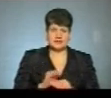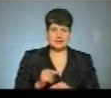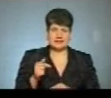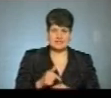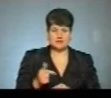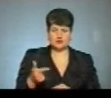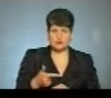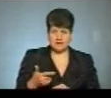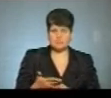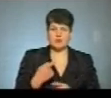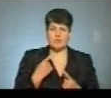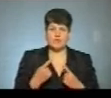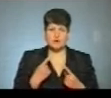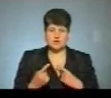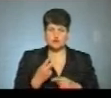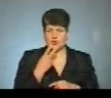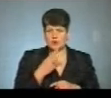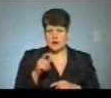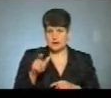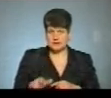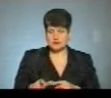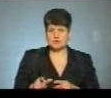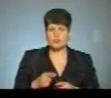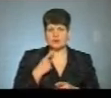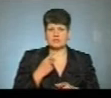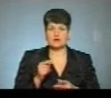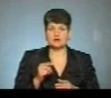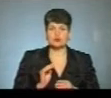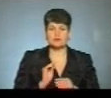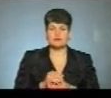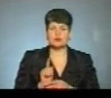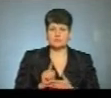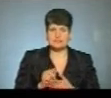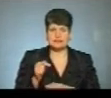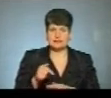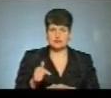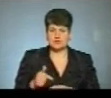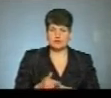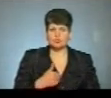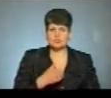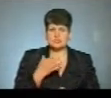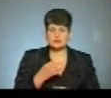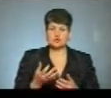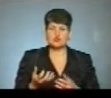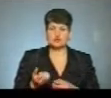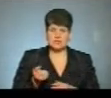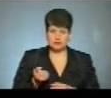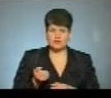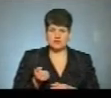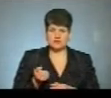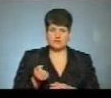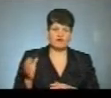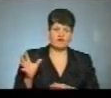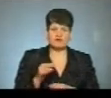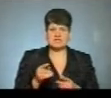гривень, бо ми говорили про те, що глядач задала запитання до пенсії 1000 гривень. Також хочу додати, що отримувачі